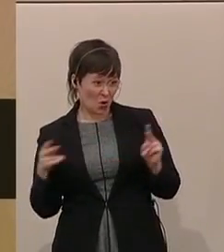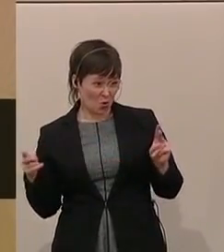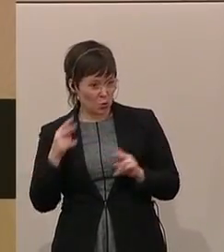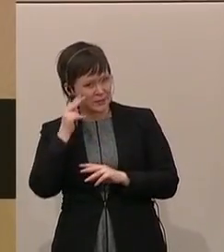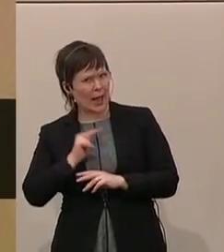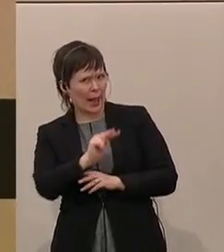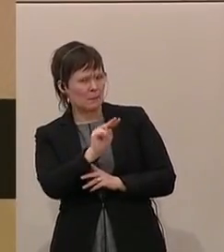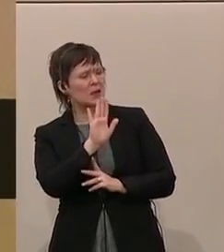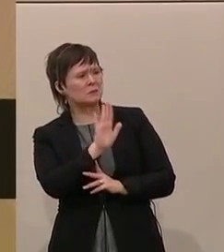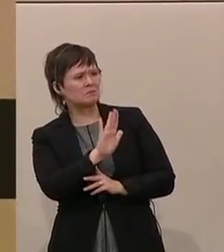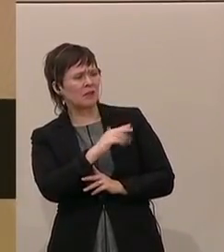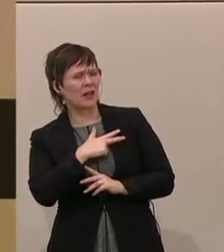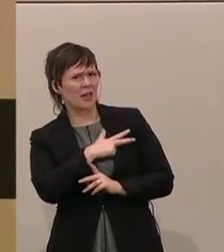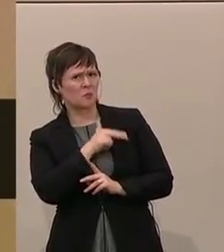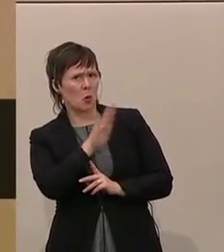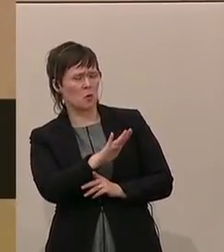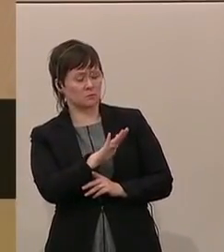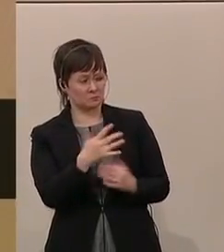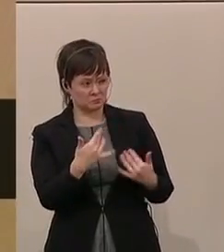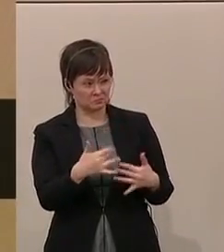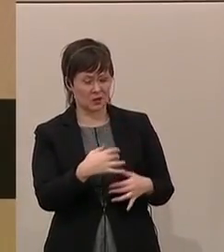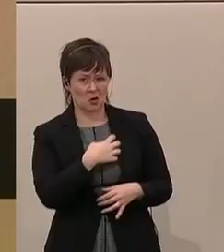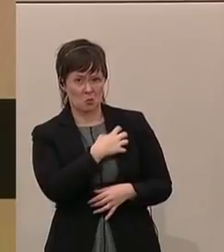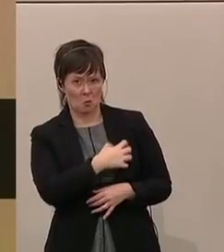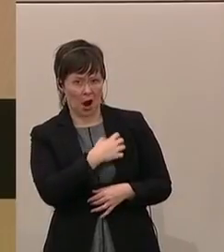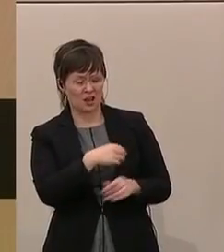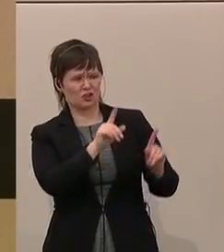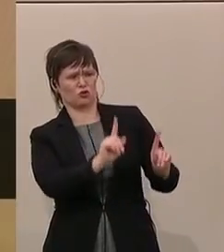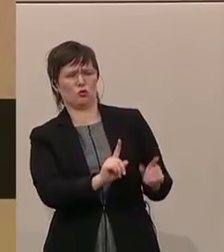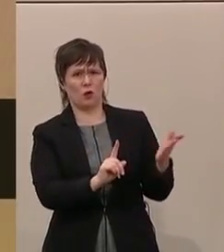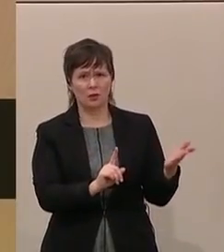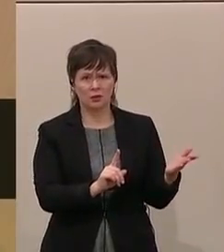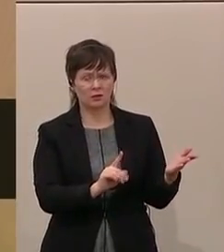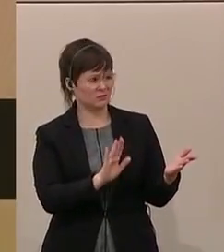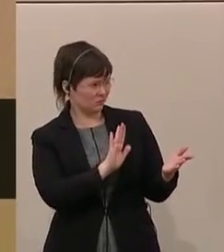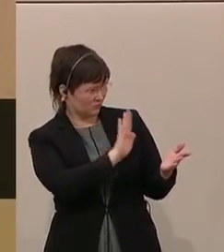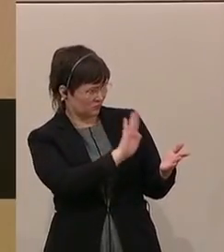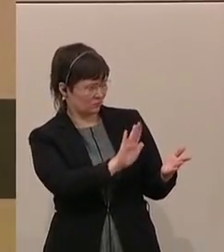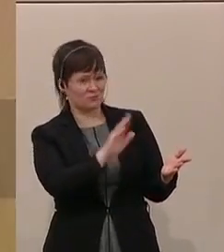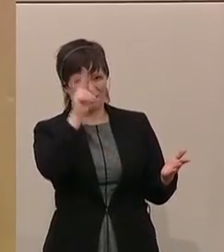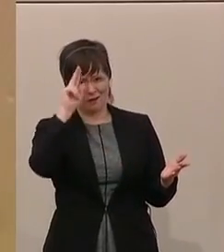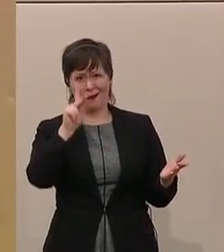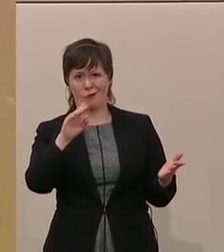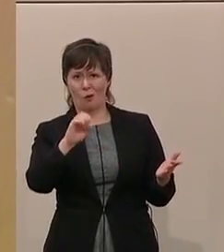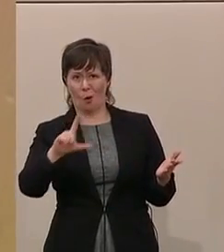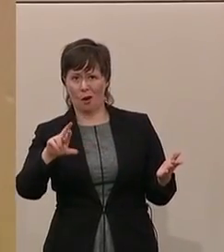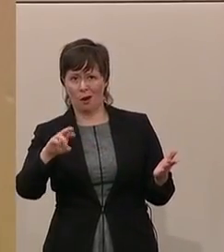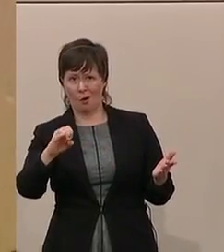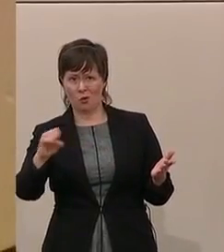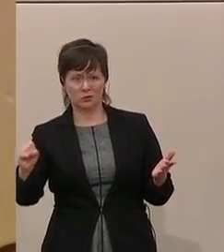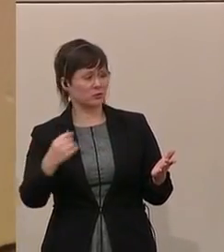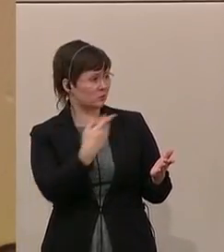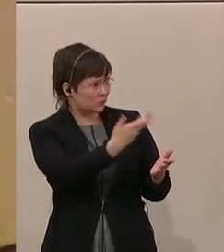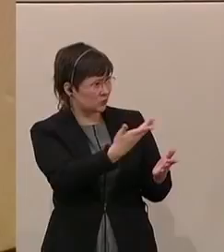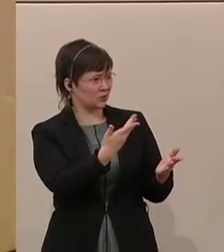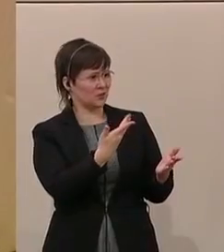der SPÖ. Das haben ja auch die tatsächlichen Berichtigungen gezeigt des Herrn Kollross, der sich hier zu Wort gemeldet hat, nicht wissend,